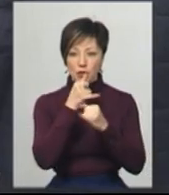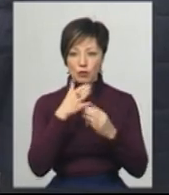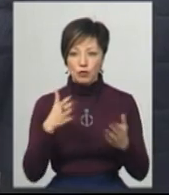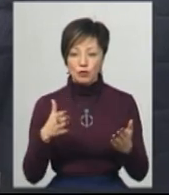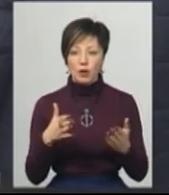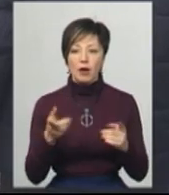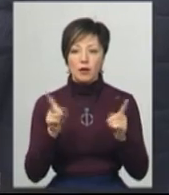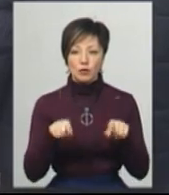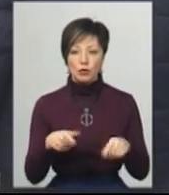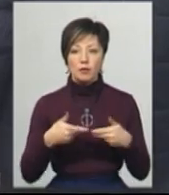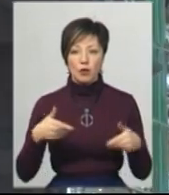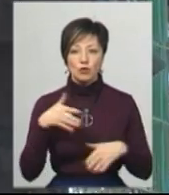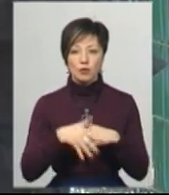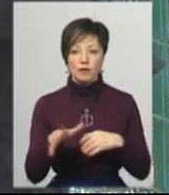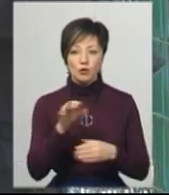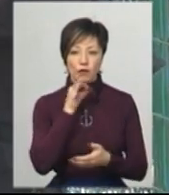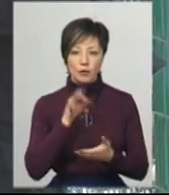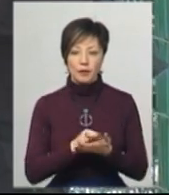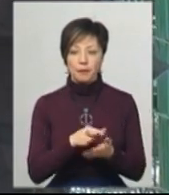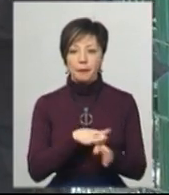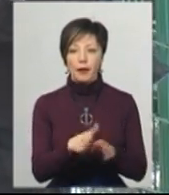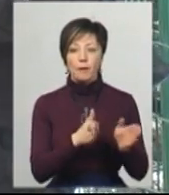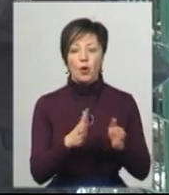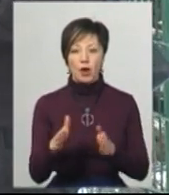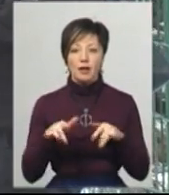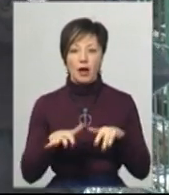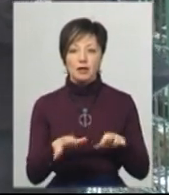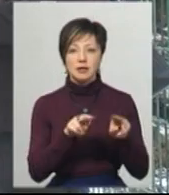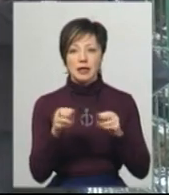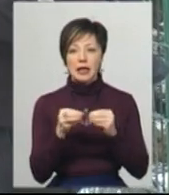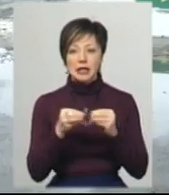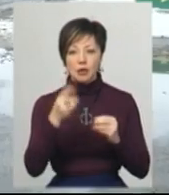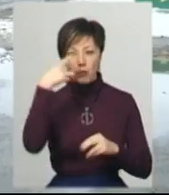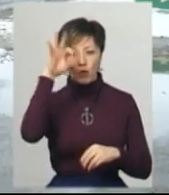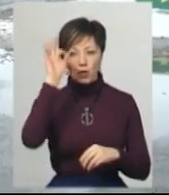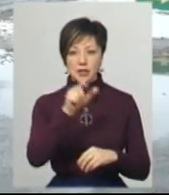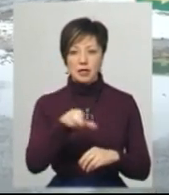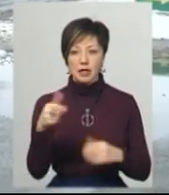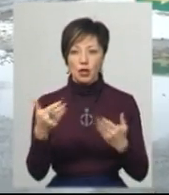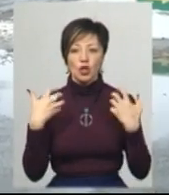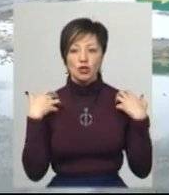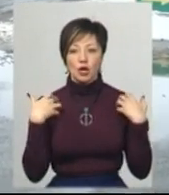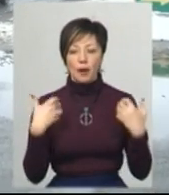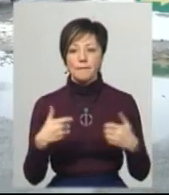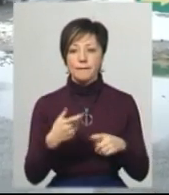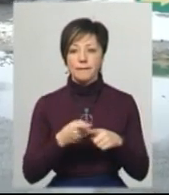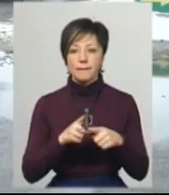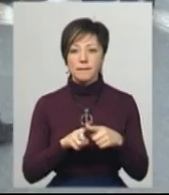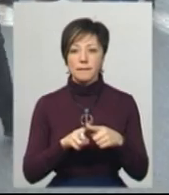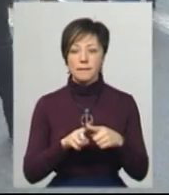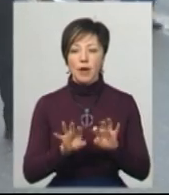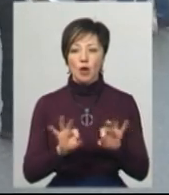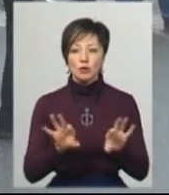будемо, оскільки ми розуміємо всю відповідальність. За дотриманням порядку на акції стежили 10 поліцейських. Їхній начальник, полковник поліції Анатолій